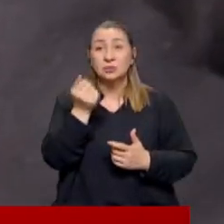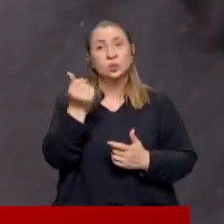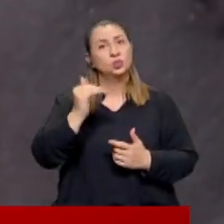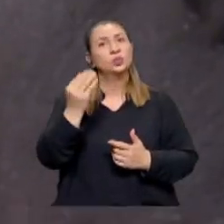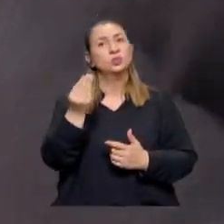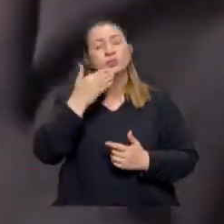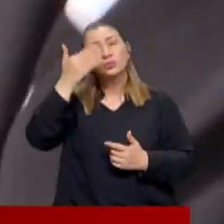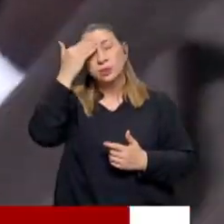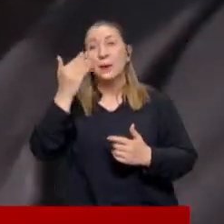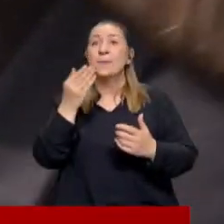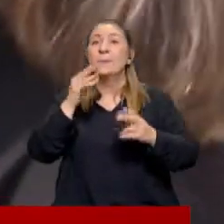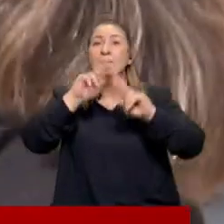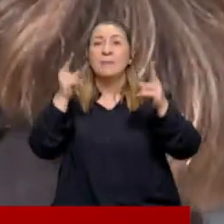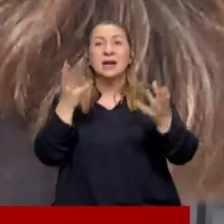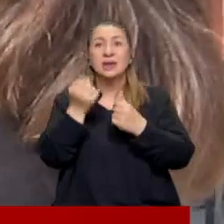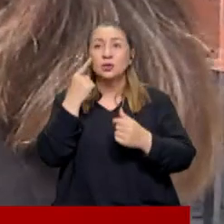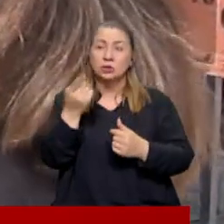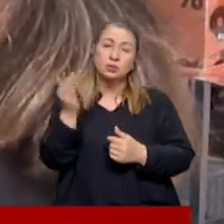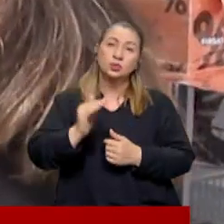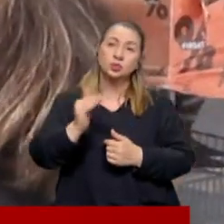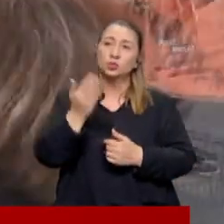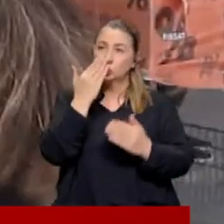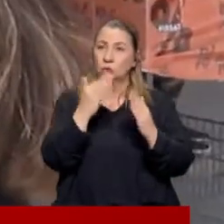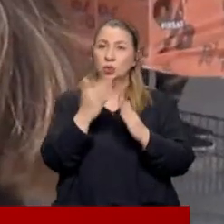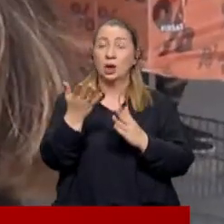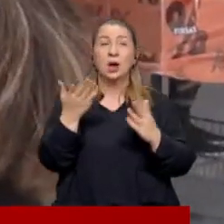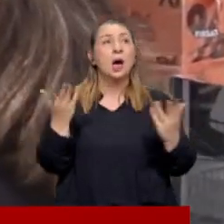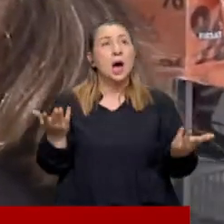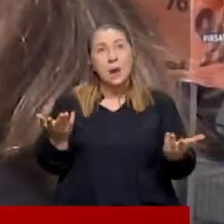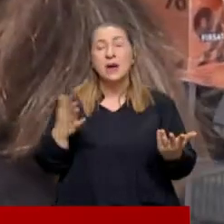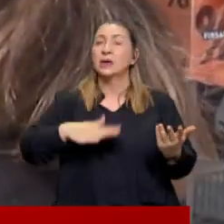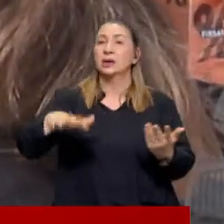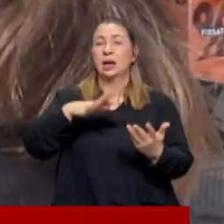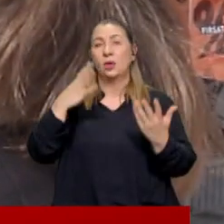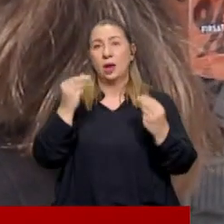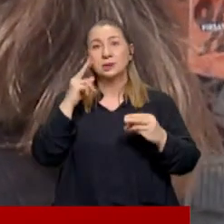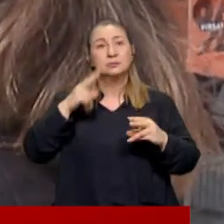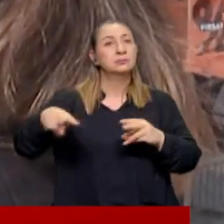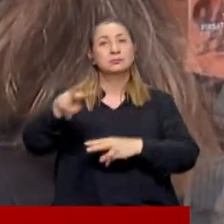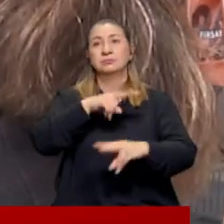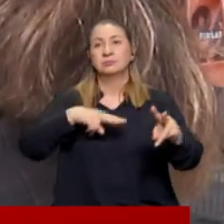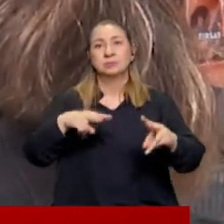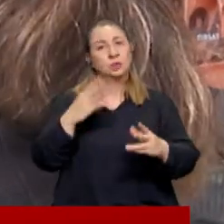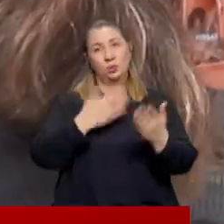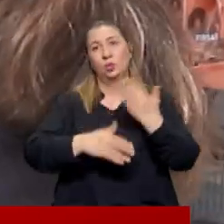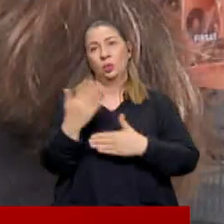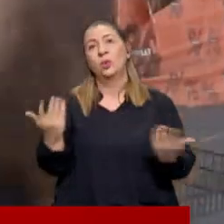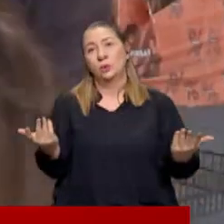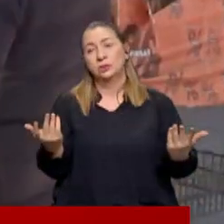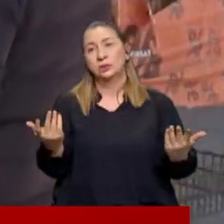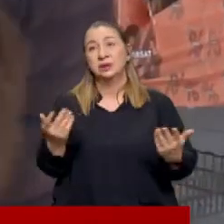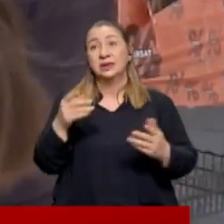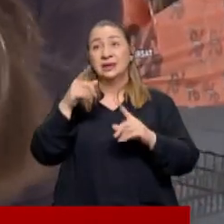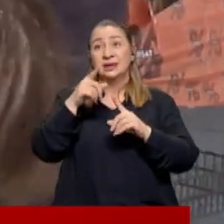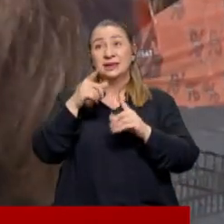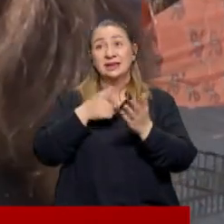yani marketlerdeki fiyatlara göre tabii uygun yani Ama hani il genel olarak piyasanın durumunu soruyorsanız diyor yani İnsanlar